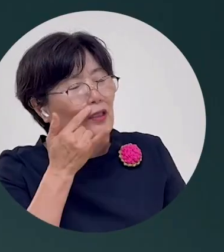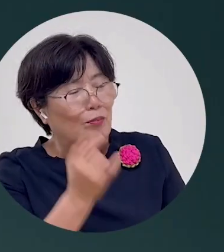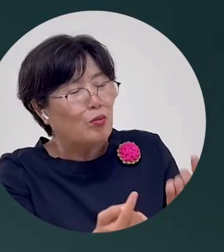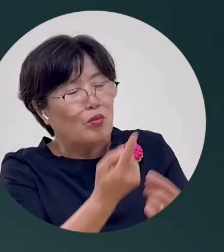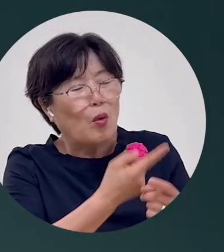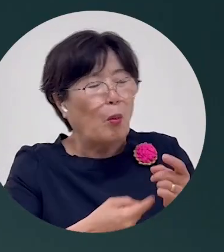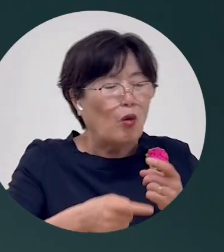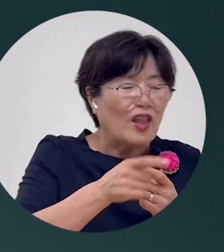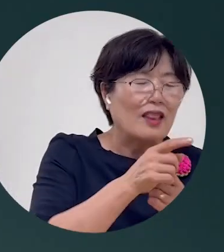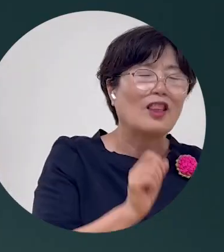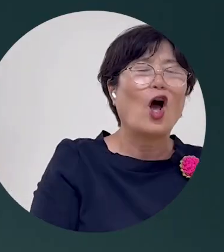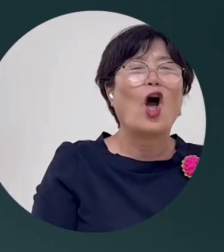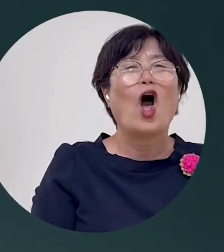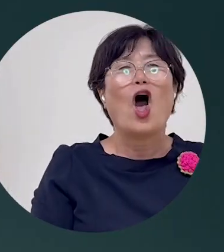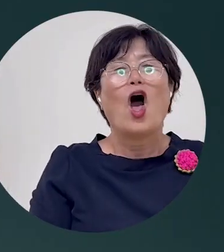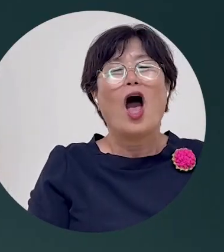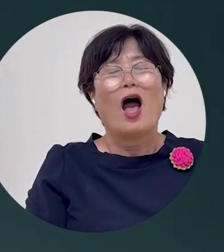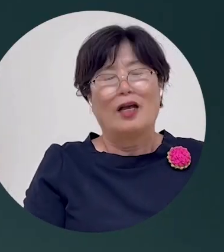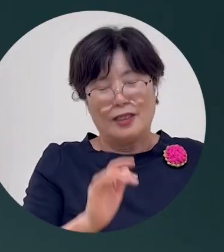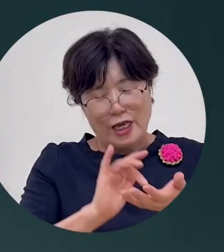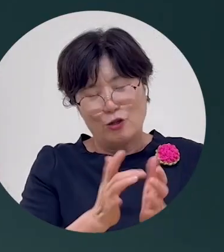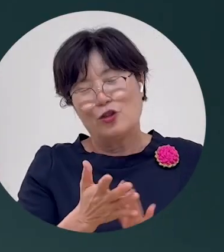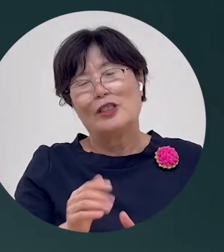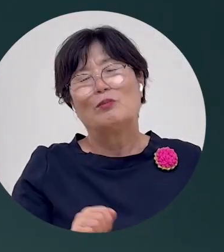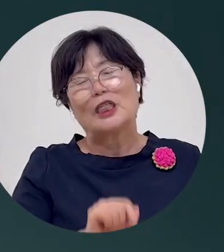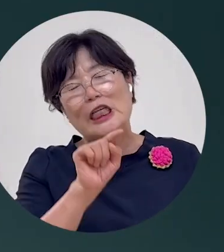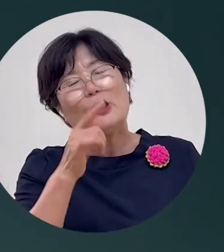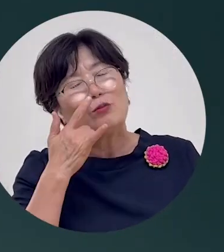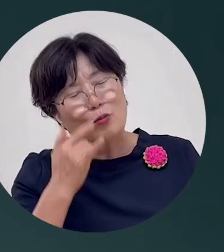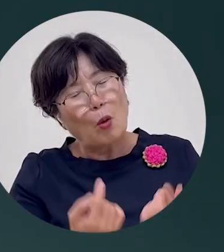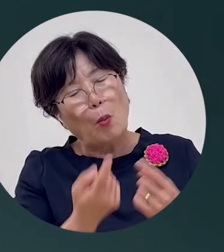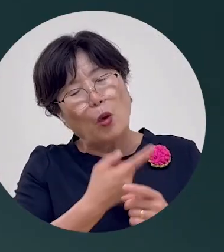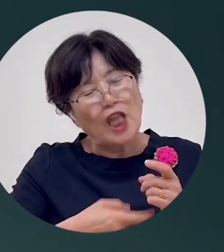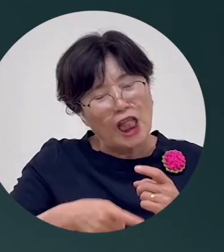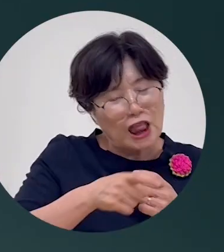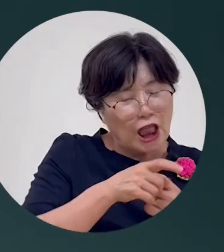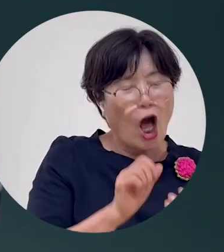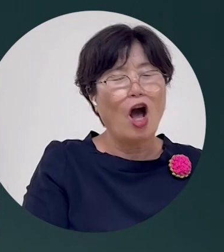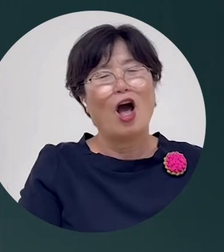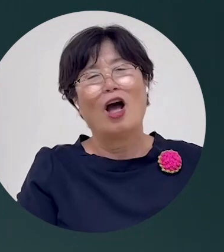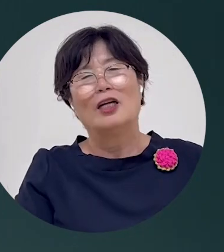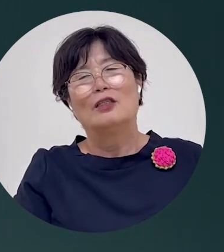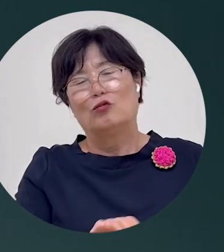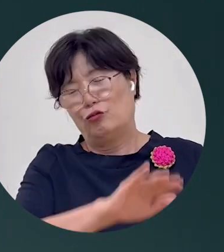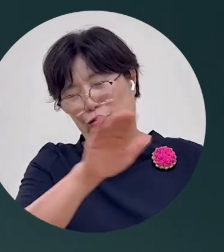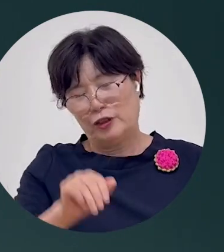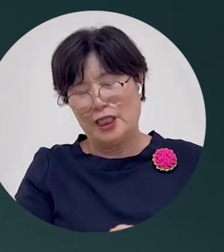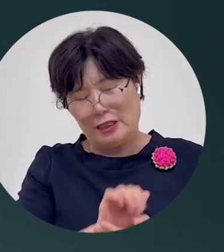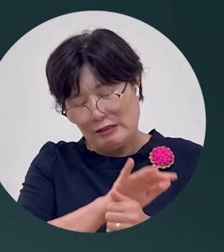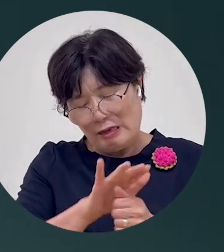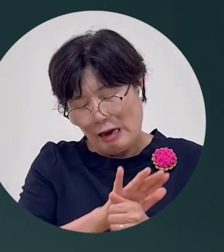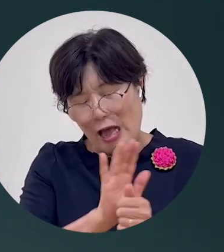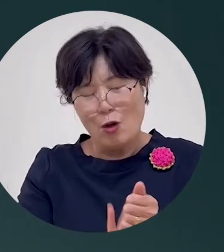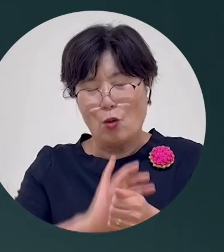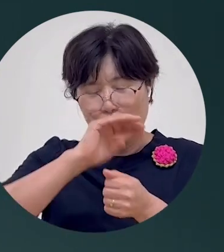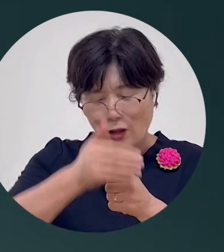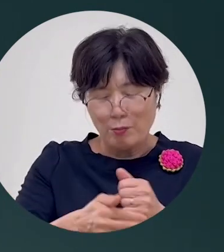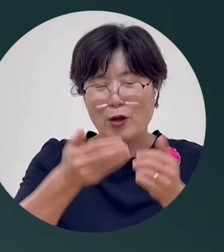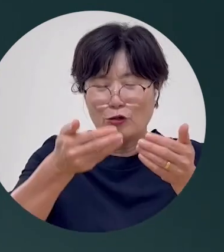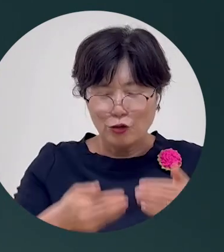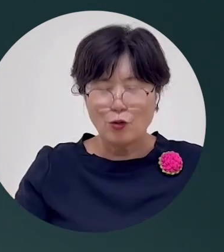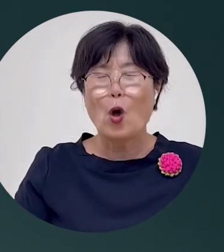더 우리를 애지중지하시면서, 우리가 좀 불완전하고 우리가 좀 실수를 하고 우리가 잘못을